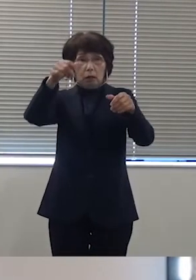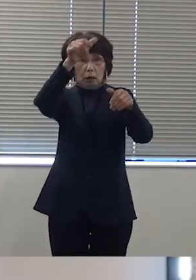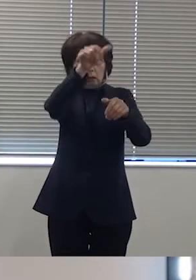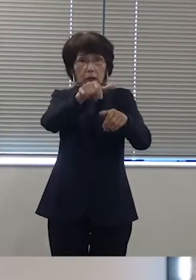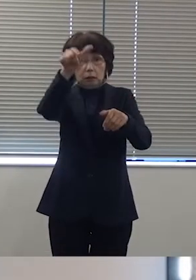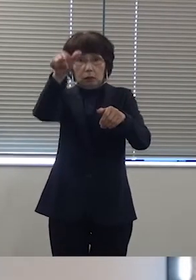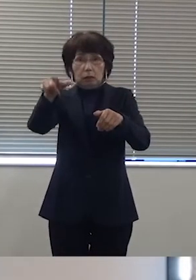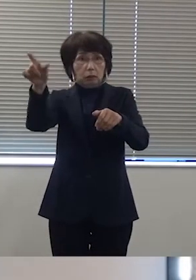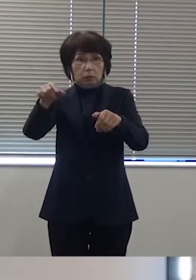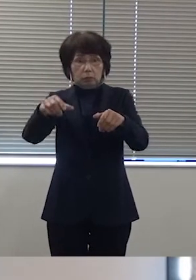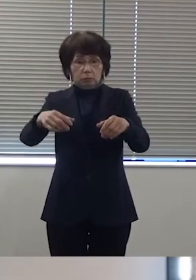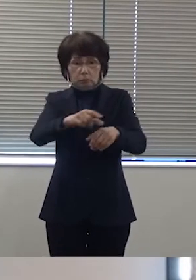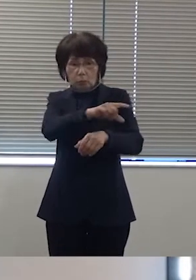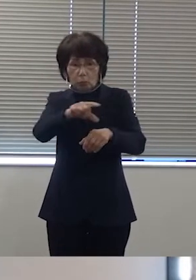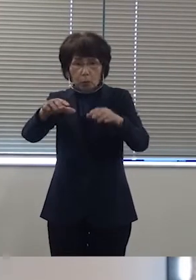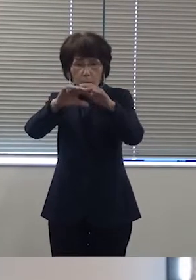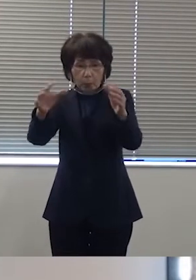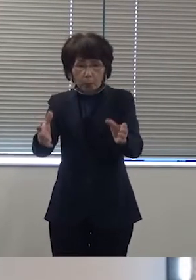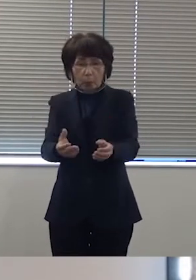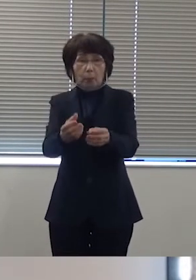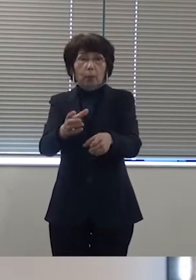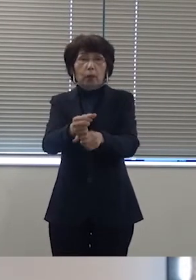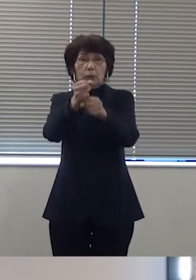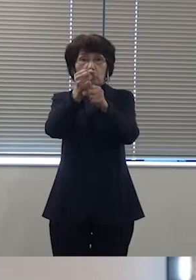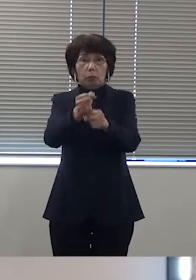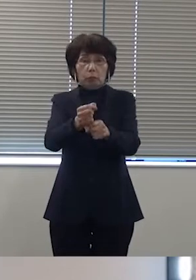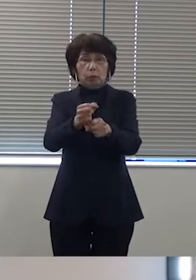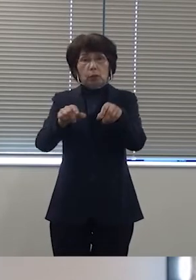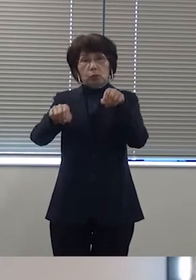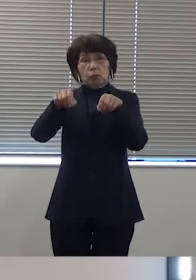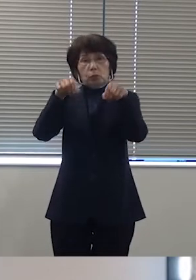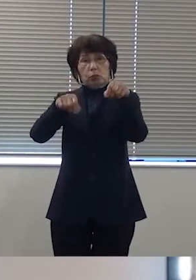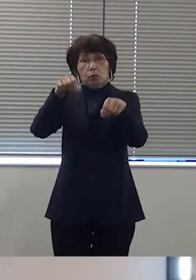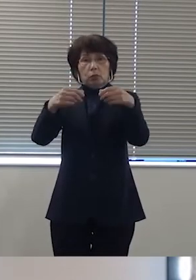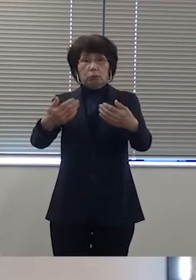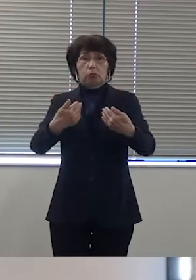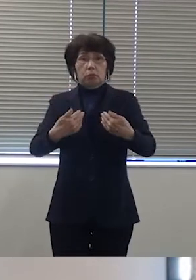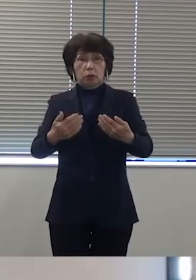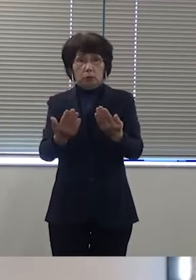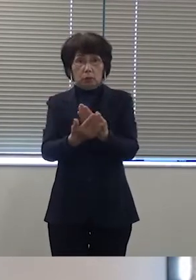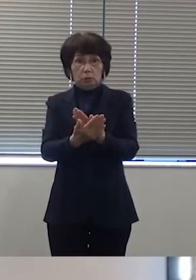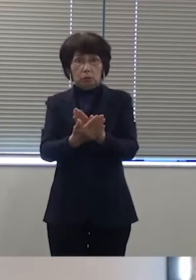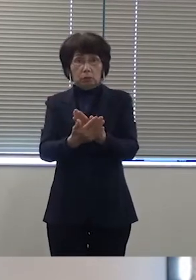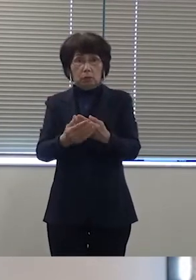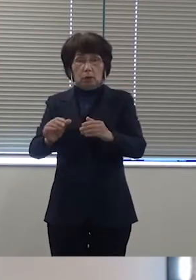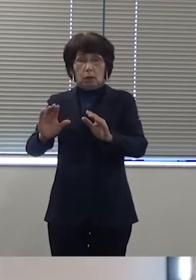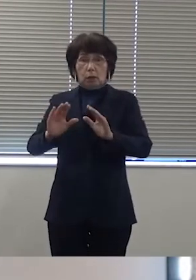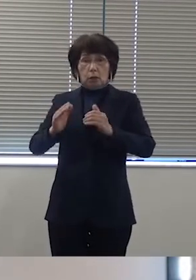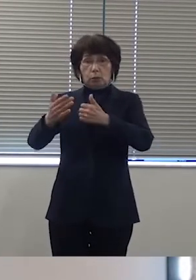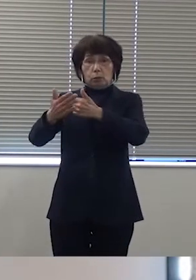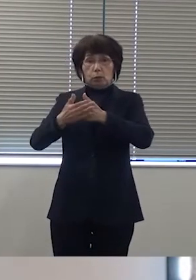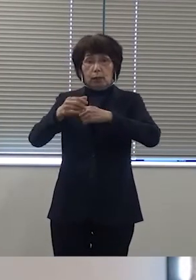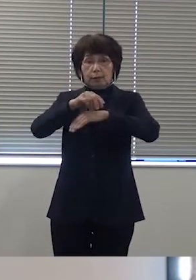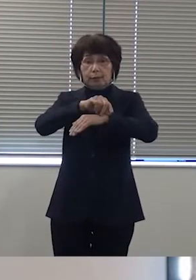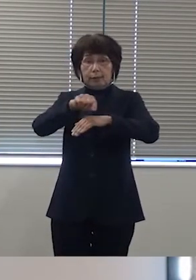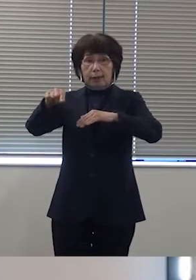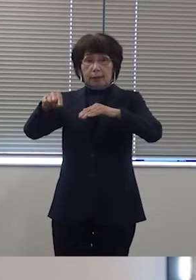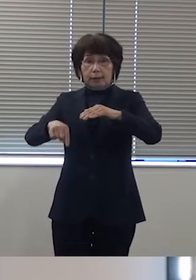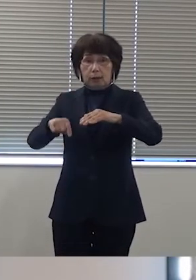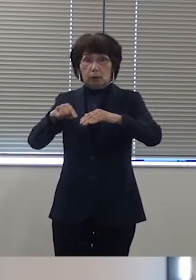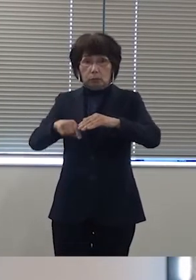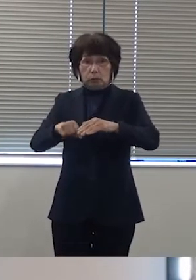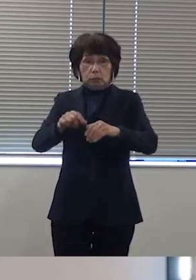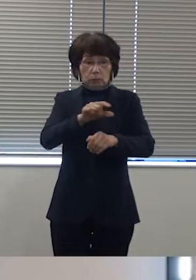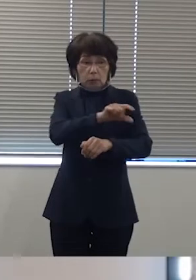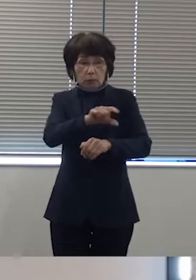回の10円計画ではそういったいわゆるその横節を刺すと、まあ、そういったことをですねやることが必要になっている。これは当然